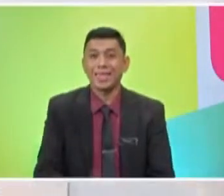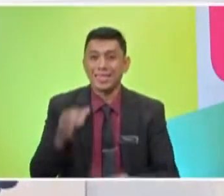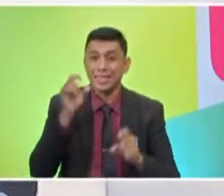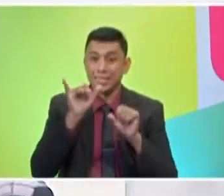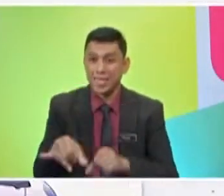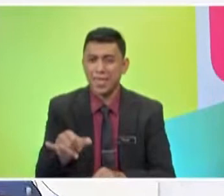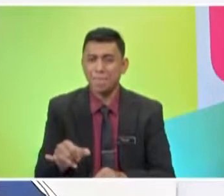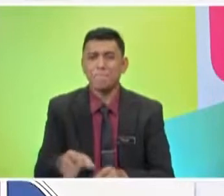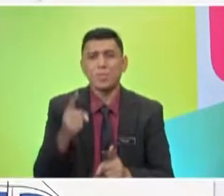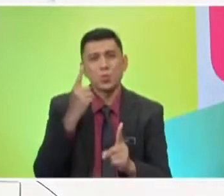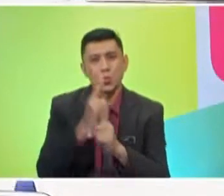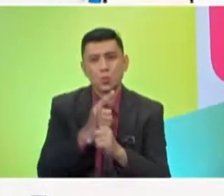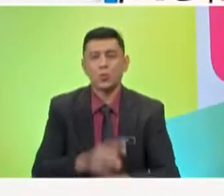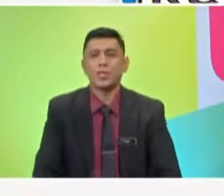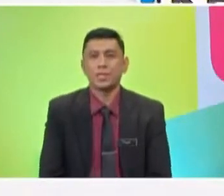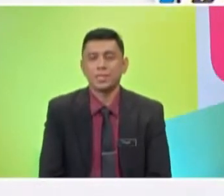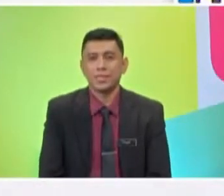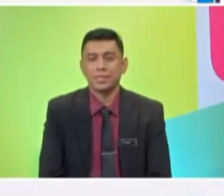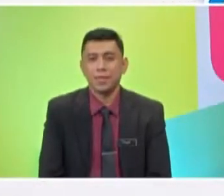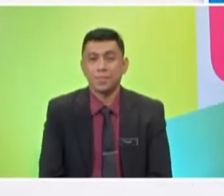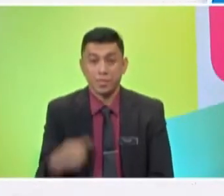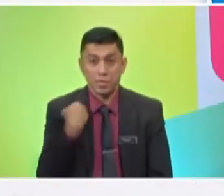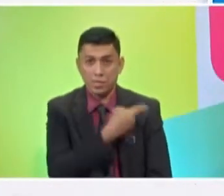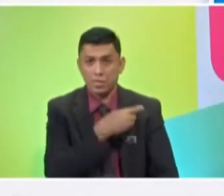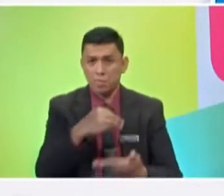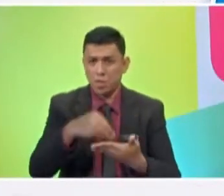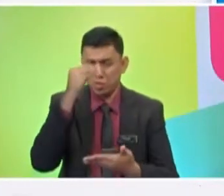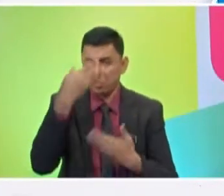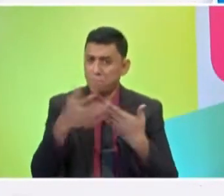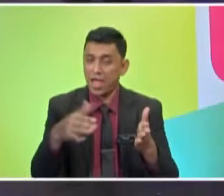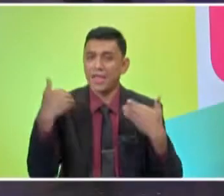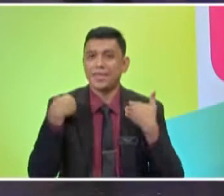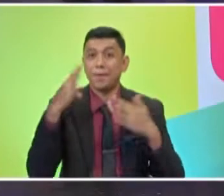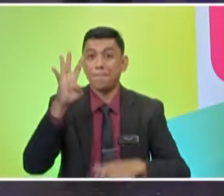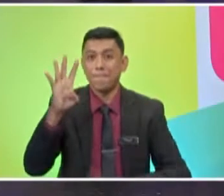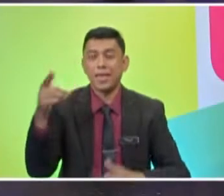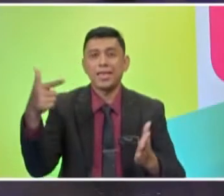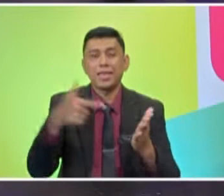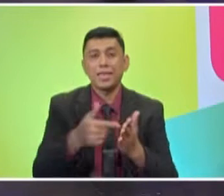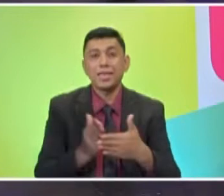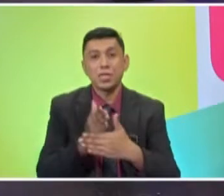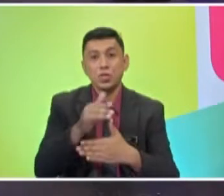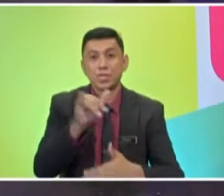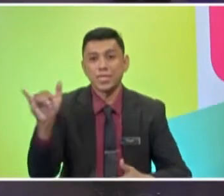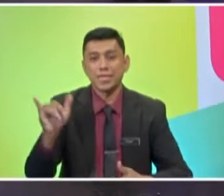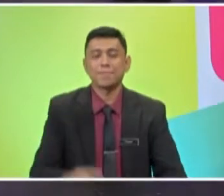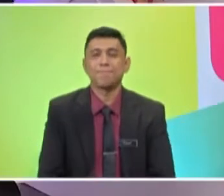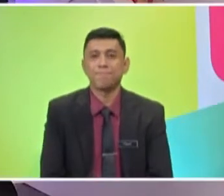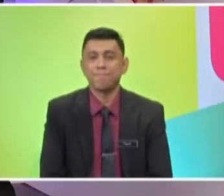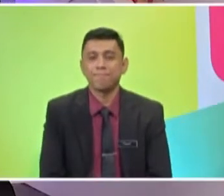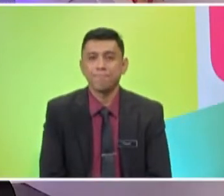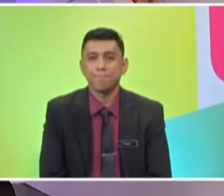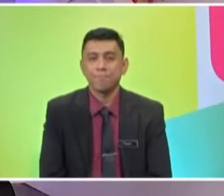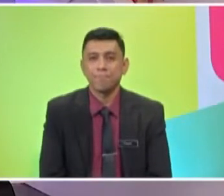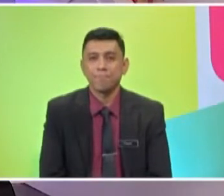Yeay. Okey. Kita dah belajar ada empat lagi ni. Okey. Seterusnya, mari kita tengok. Apa,